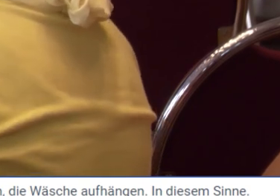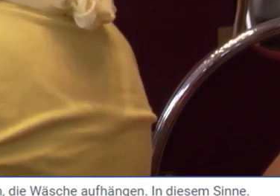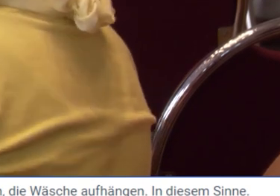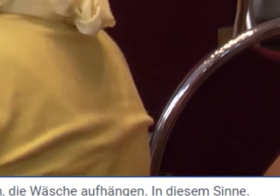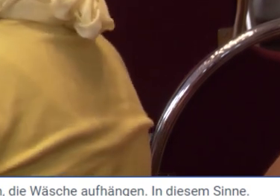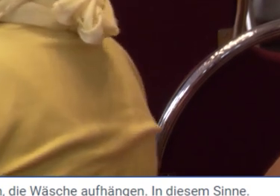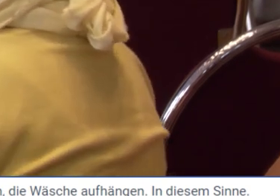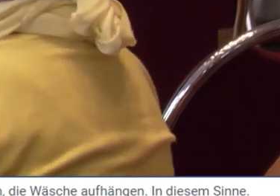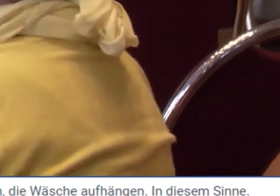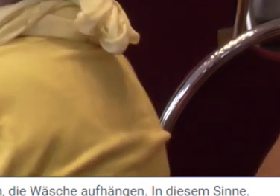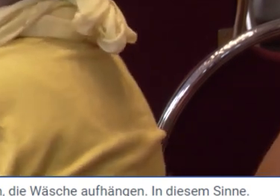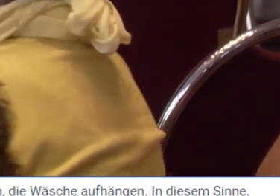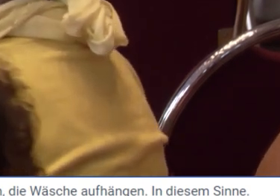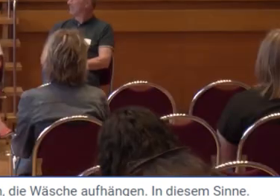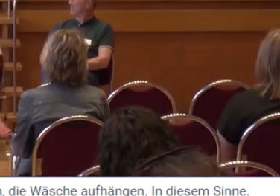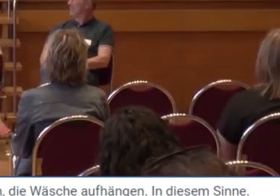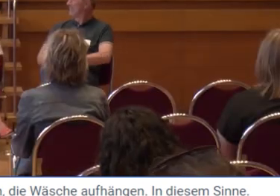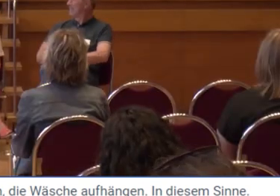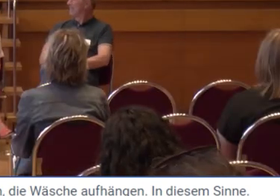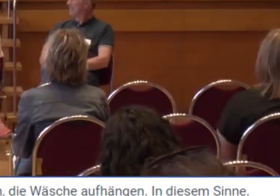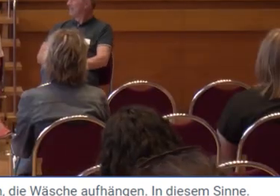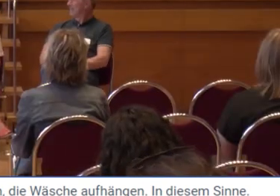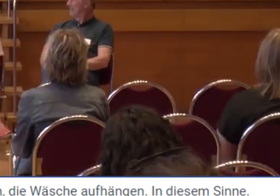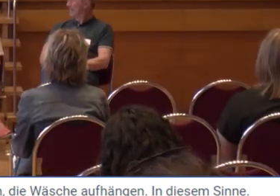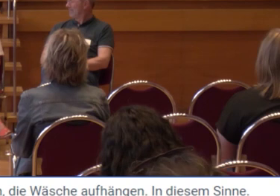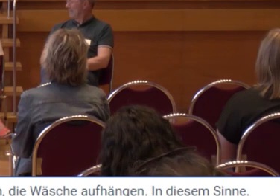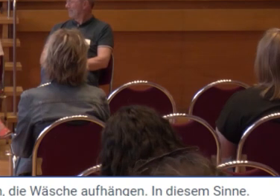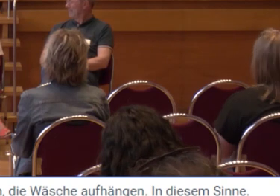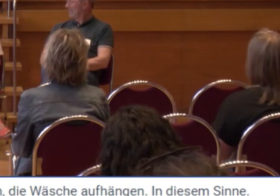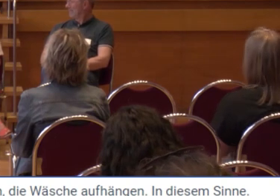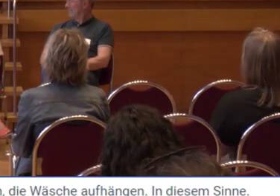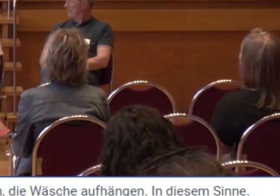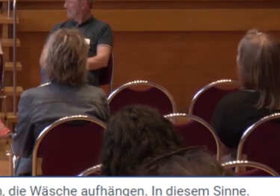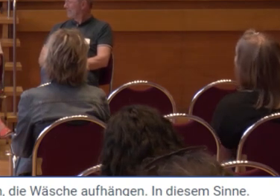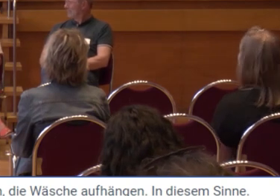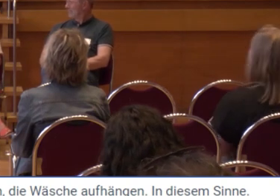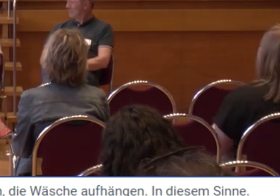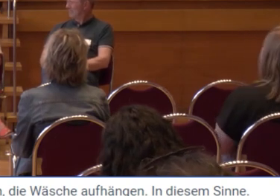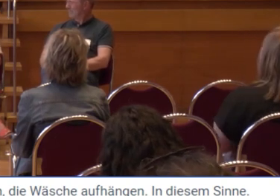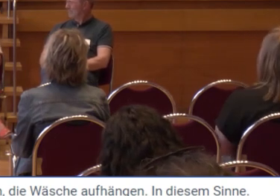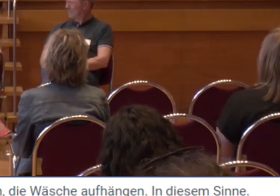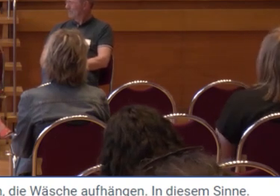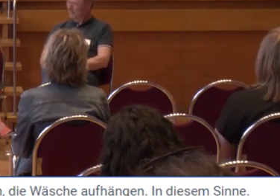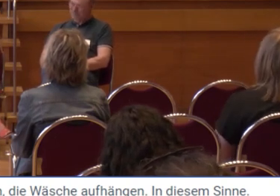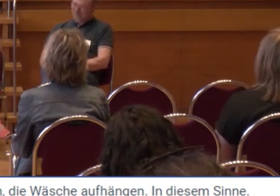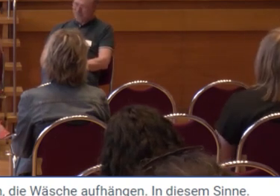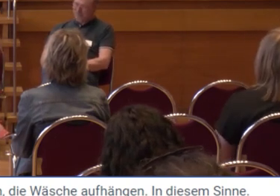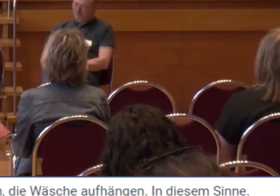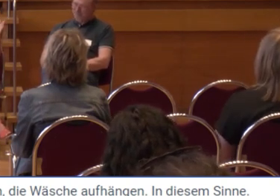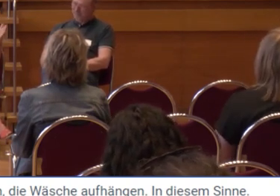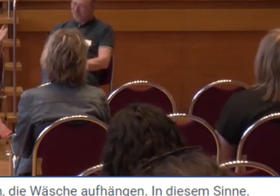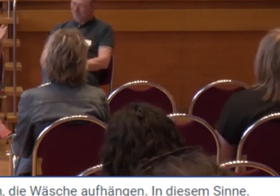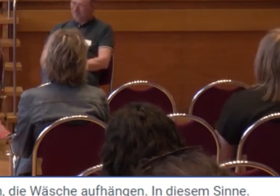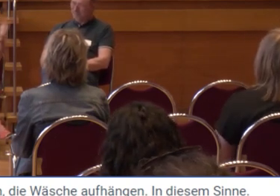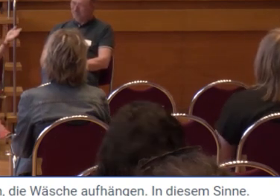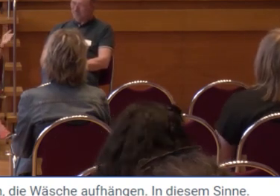Hoffmann sitzt schon auf heißen Kohlen und möchte Antworten halten sie sich das Mikrofon gerne noch ein bisschen näher an den Hund also ich kann jetzt nur